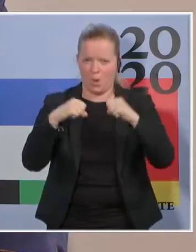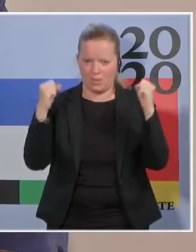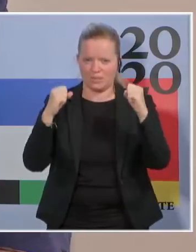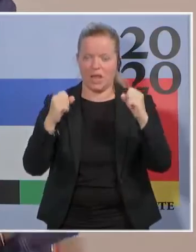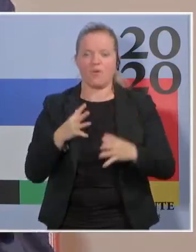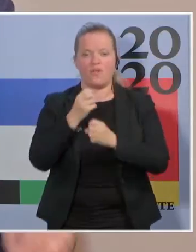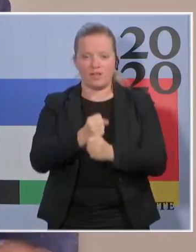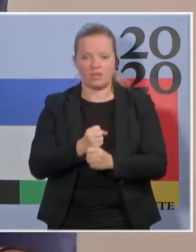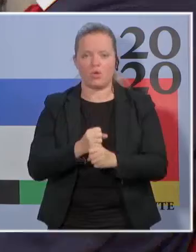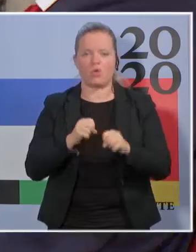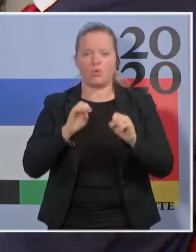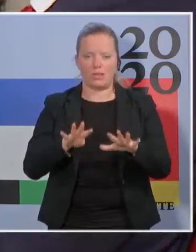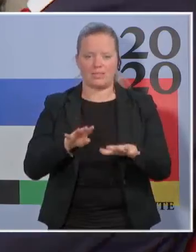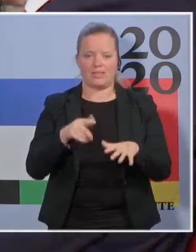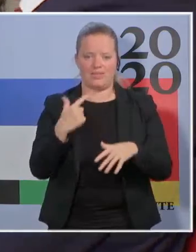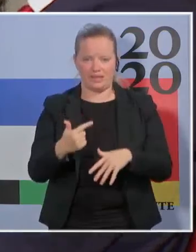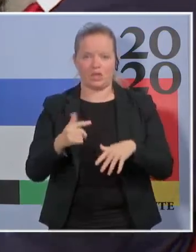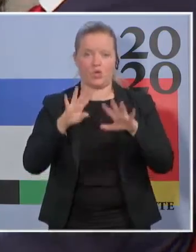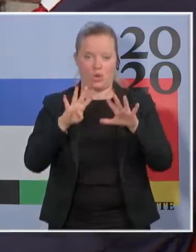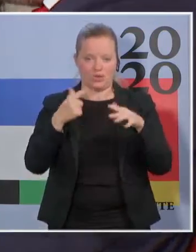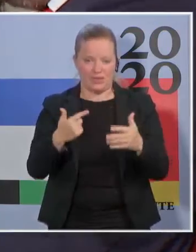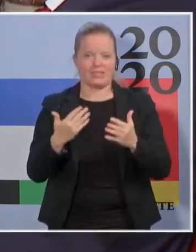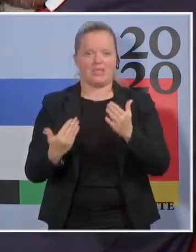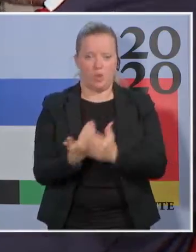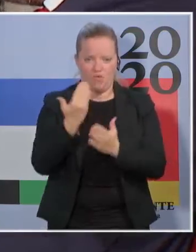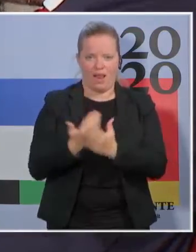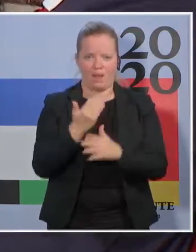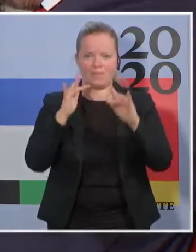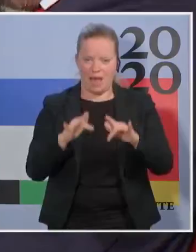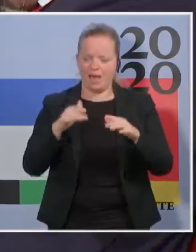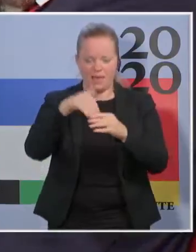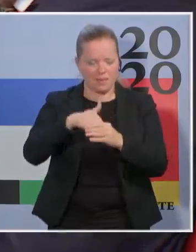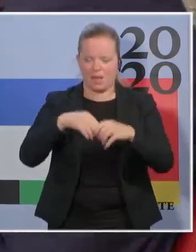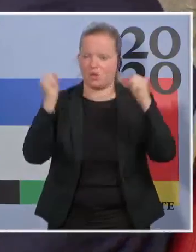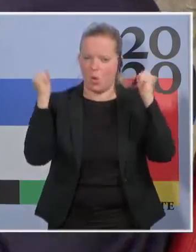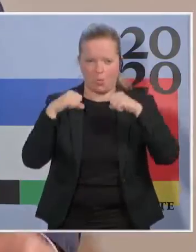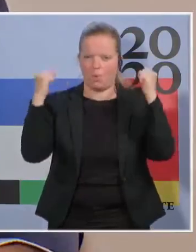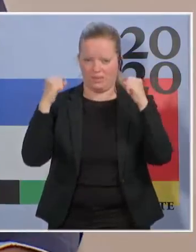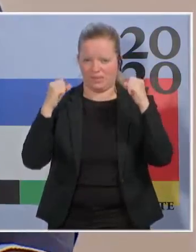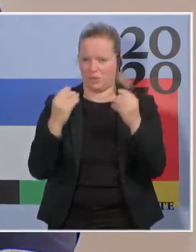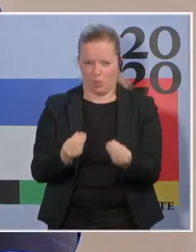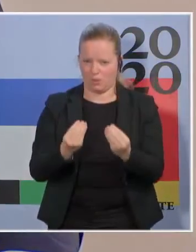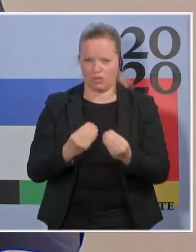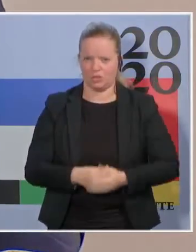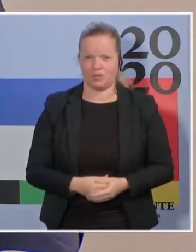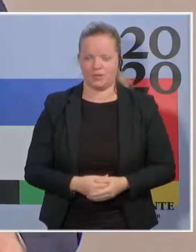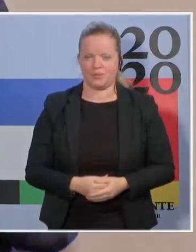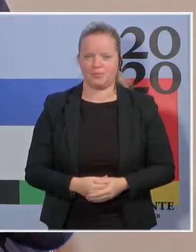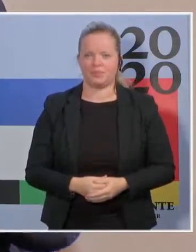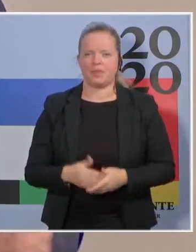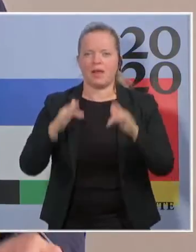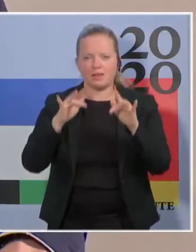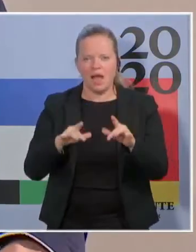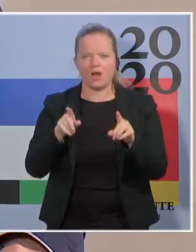selber von 1920 und die Novelle 29 diesen deutlichen Kompromisscharakter tragen. Und das wurde auch schon hervorgehoben,